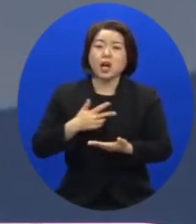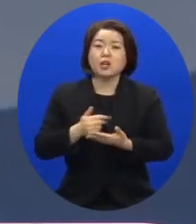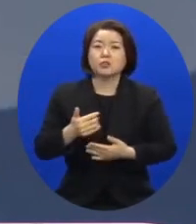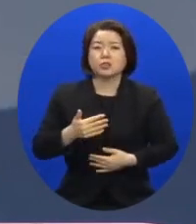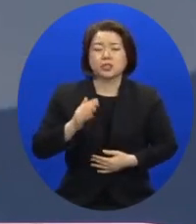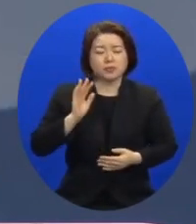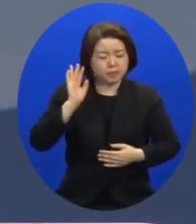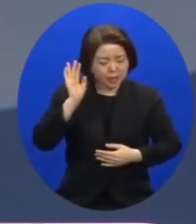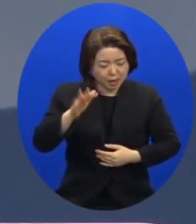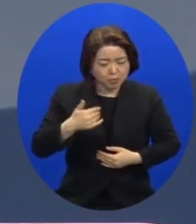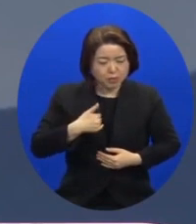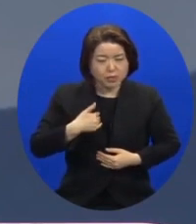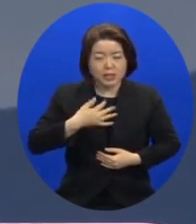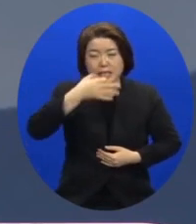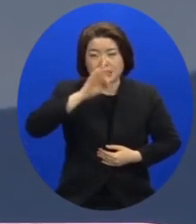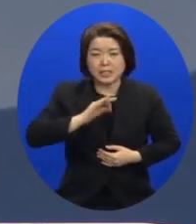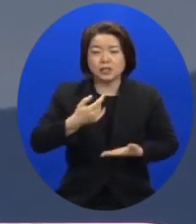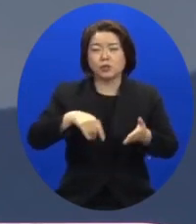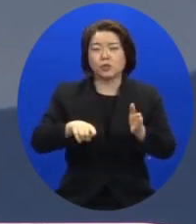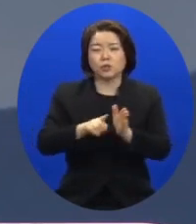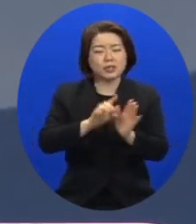제 유익을 구하지 않겠습니다